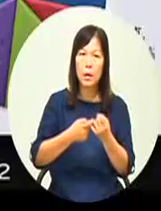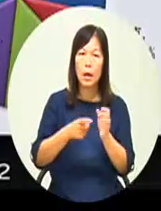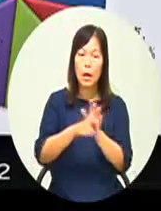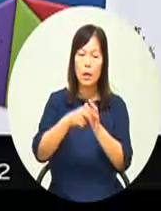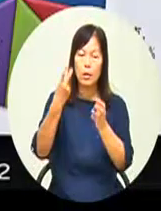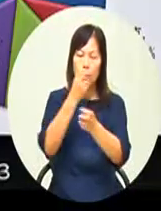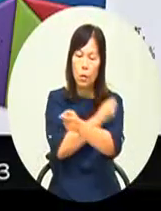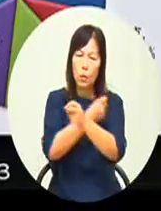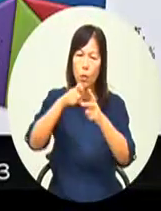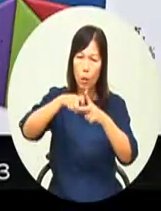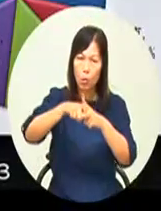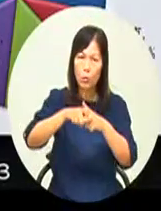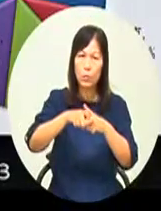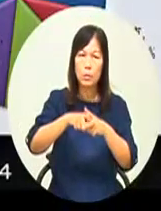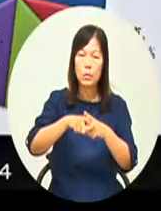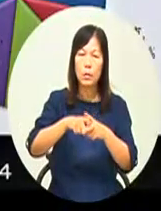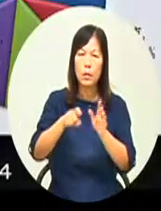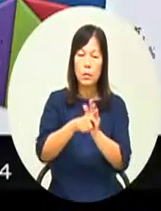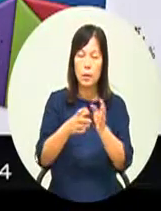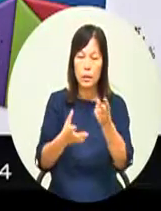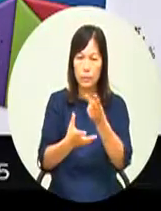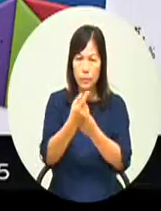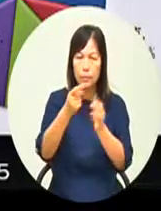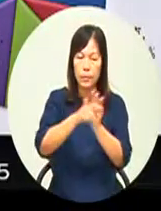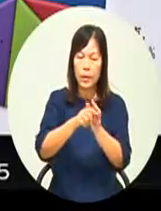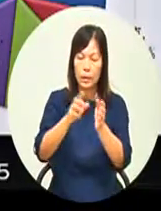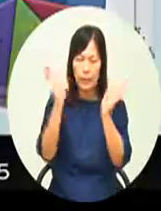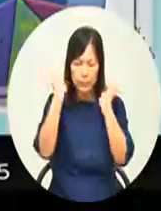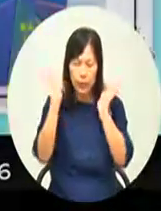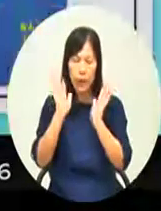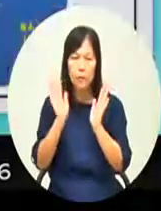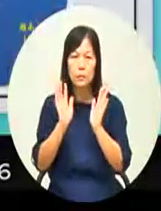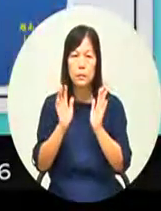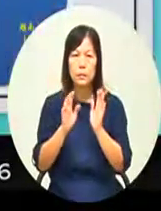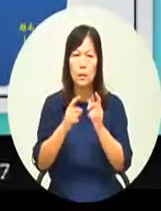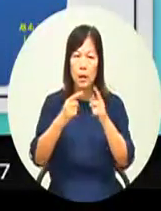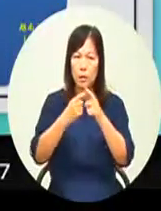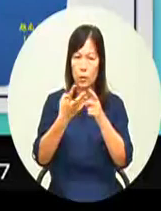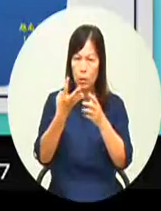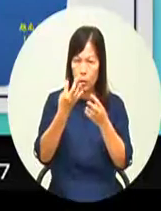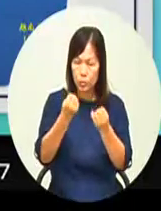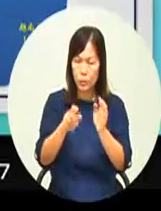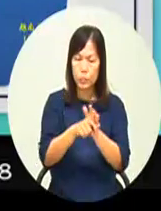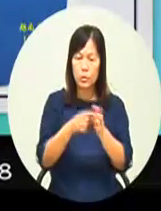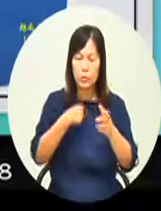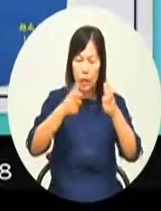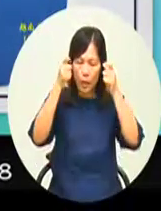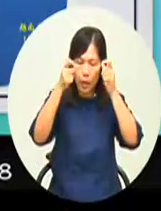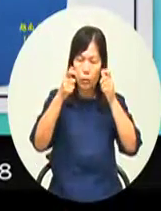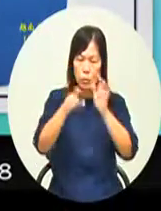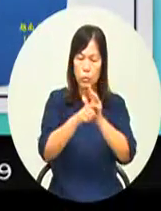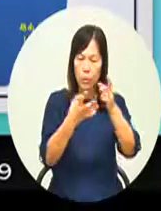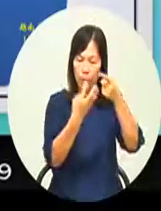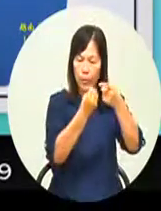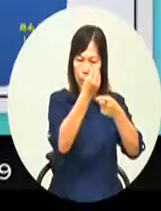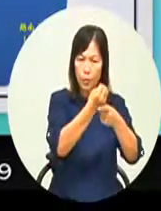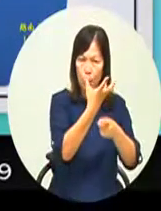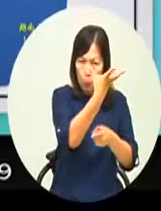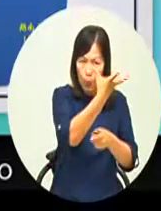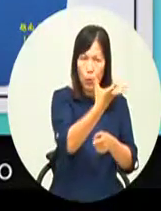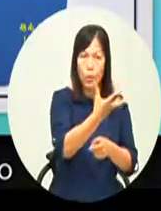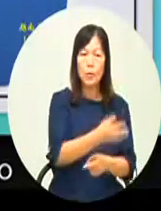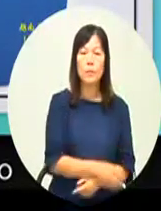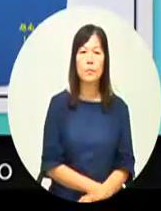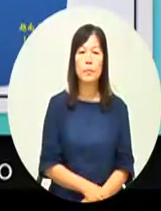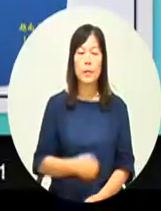劳工，这两籍的劳工加上他们的子女，他们的人数是占我们高雄比例是最高的。那